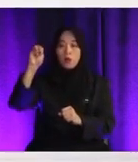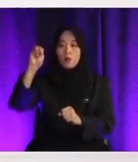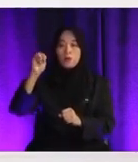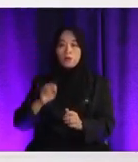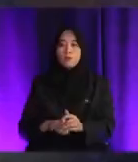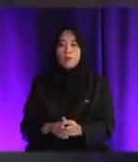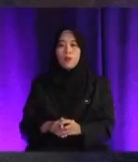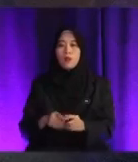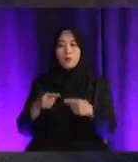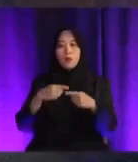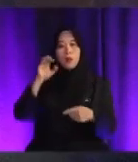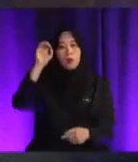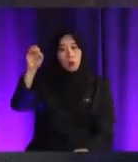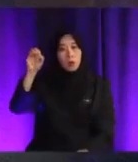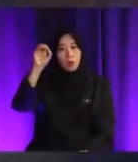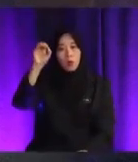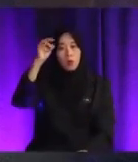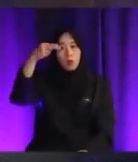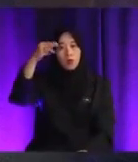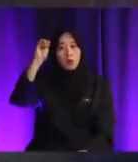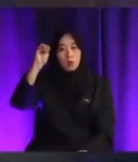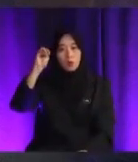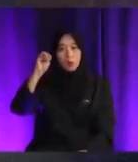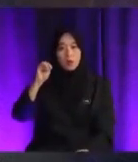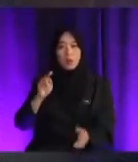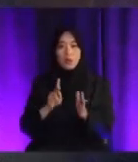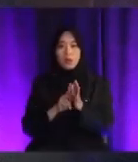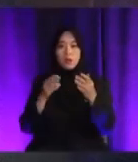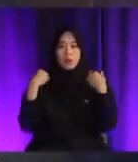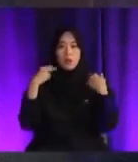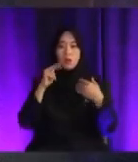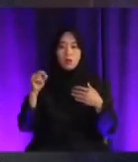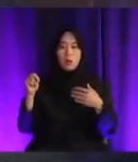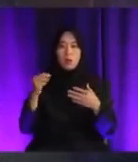sebenarnya? Keadaan fis pun baik sebab dia tak ada rintangan.